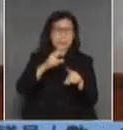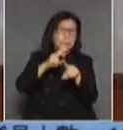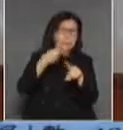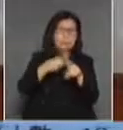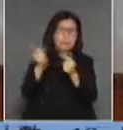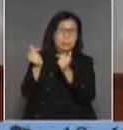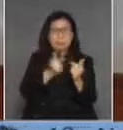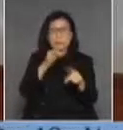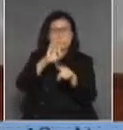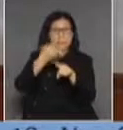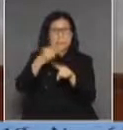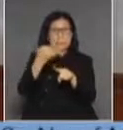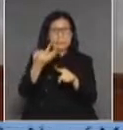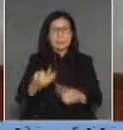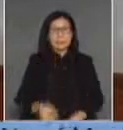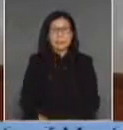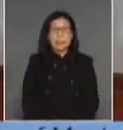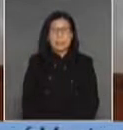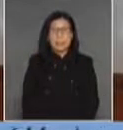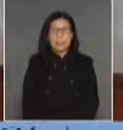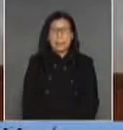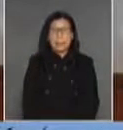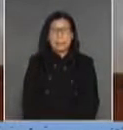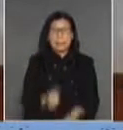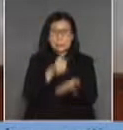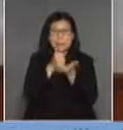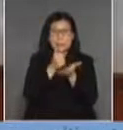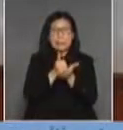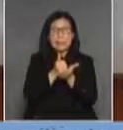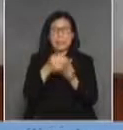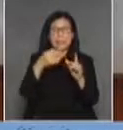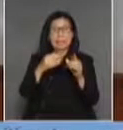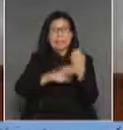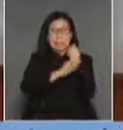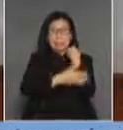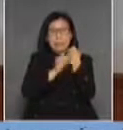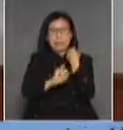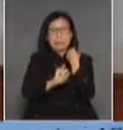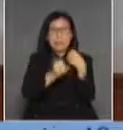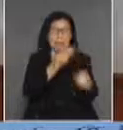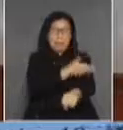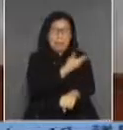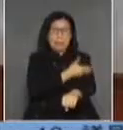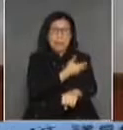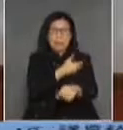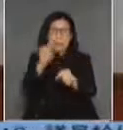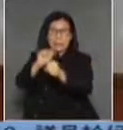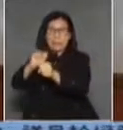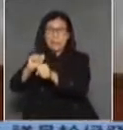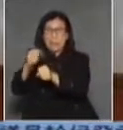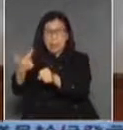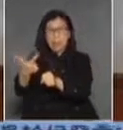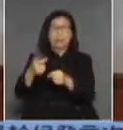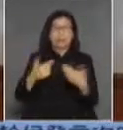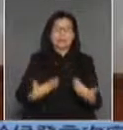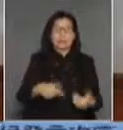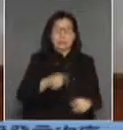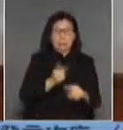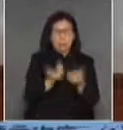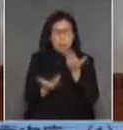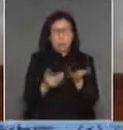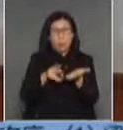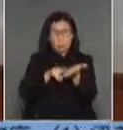2至3個月。從聘用非法勞工的個案不斷增加，我們有理由相信